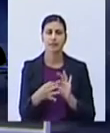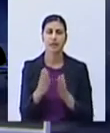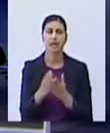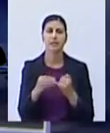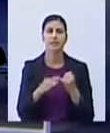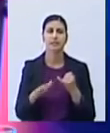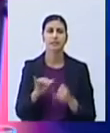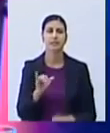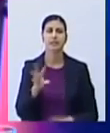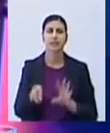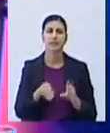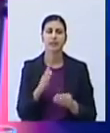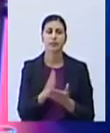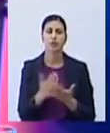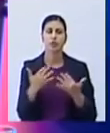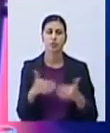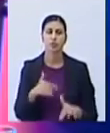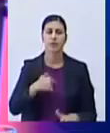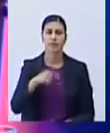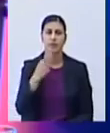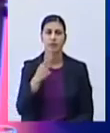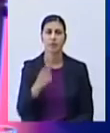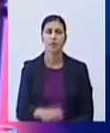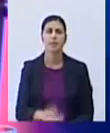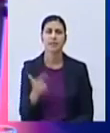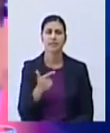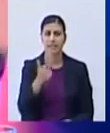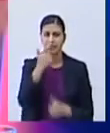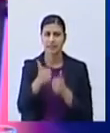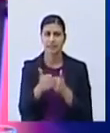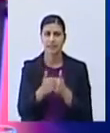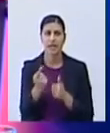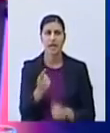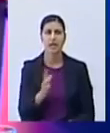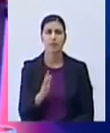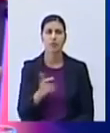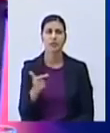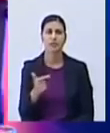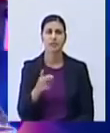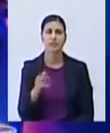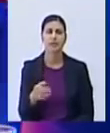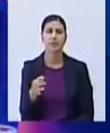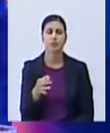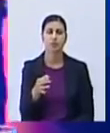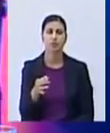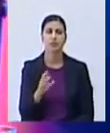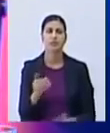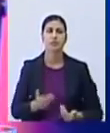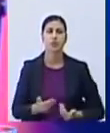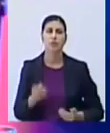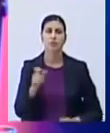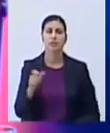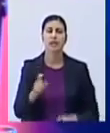სადაც დასახლებულია უკვე გულისხმობ გდანის მიმდებარედ არა მხოლოდ უშუალოდ გდანს და იმ მიკრორაიონებს სადაც ხალხი ცხოვრობს